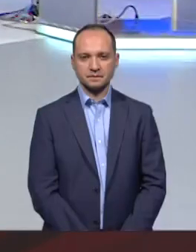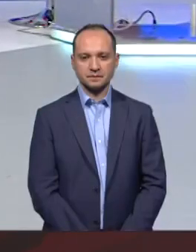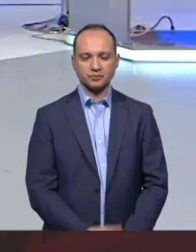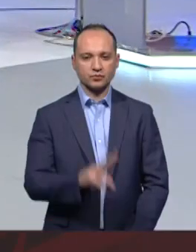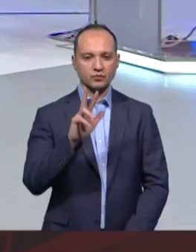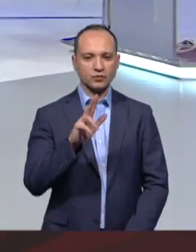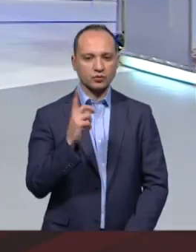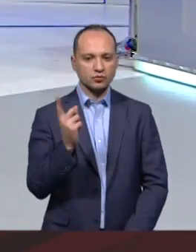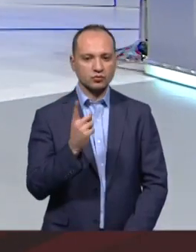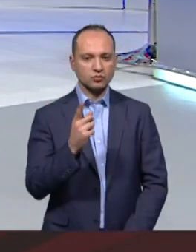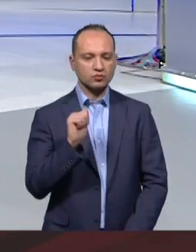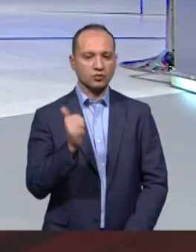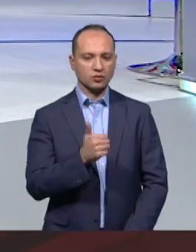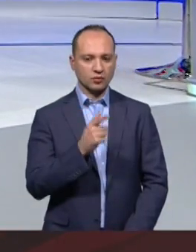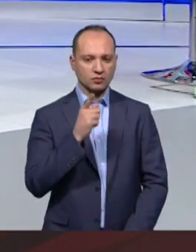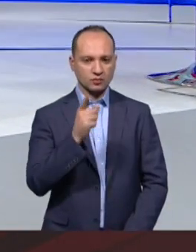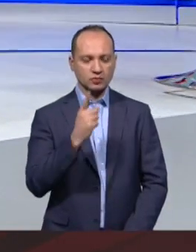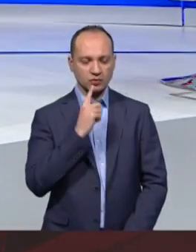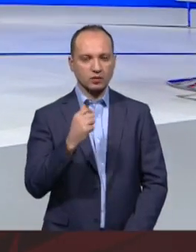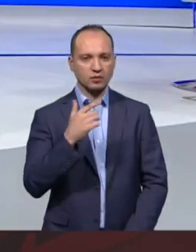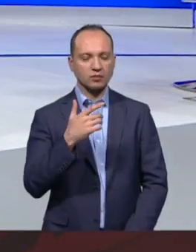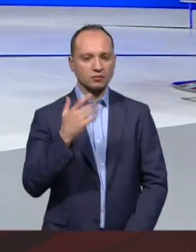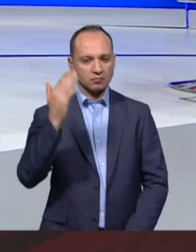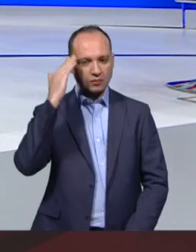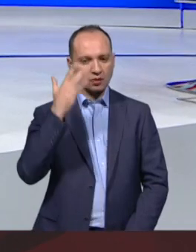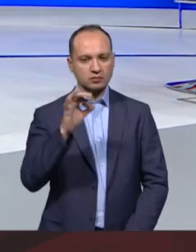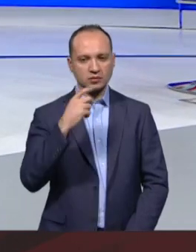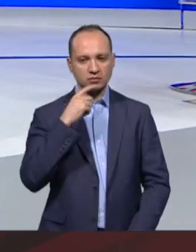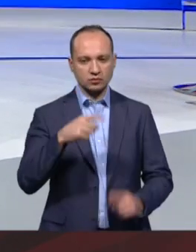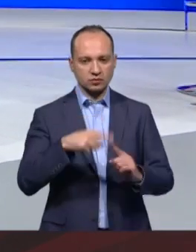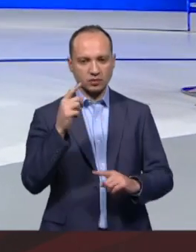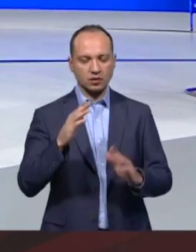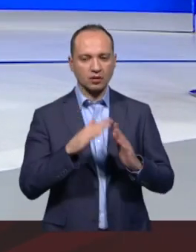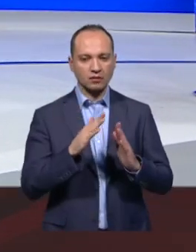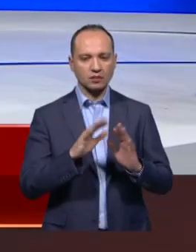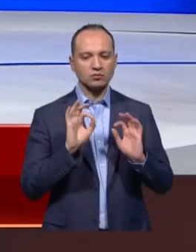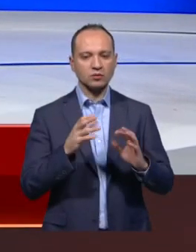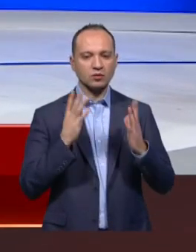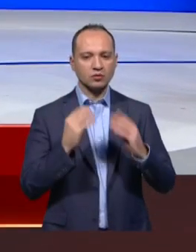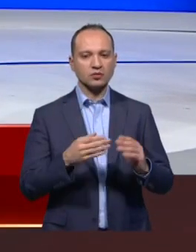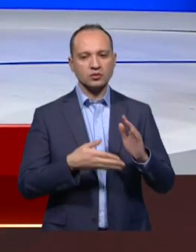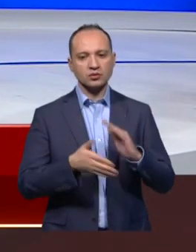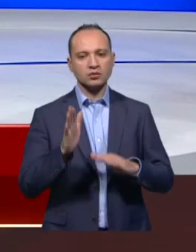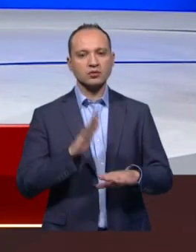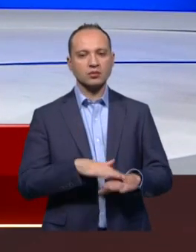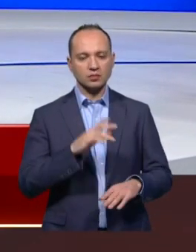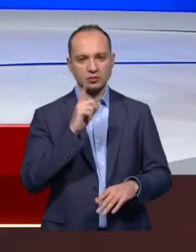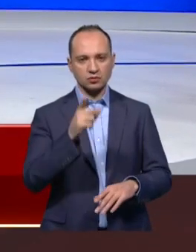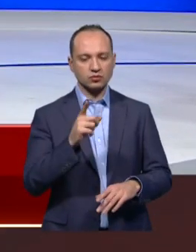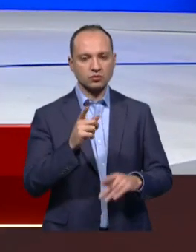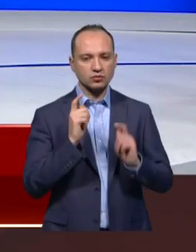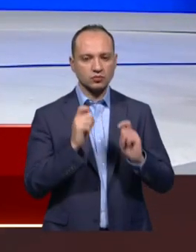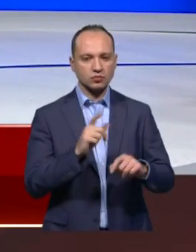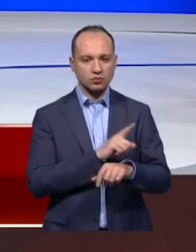13 şey çok önemli bir kez daha altını çizelim başlatmış yaş ve üstü ler evlerinden mümkün olduğunca çıkmasın